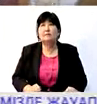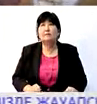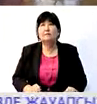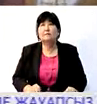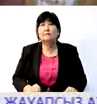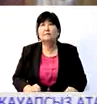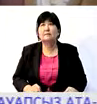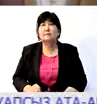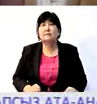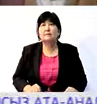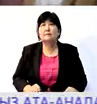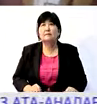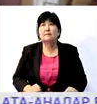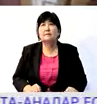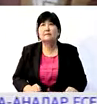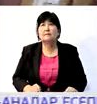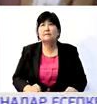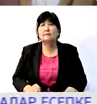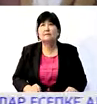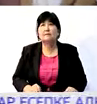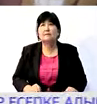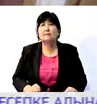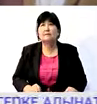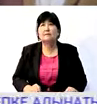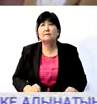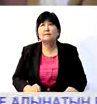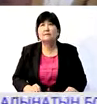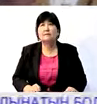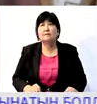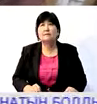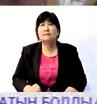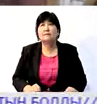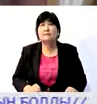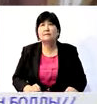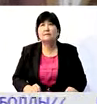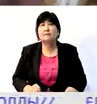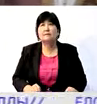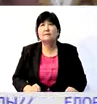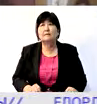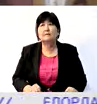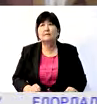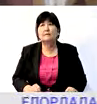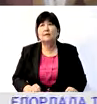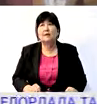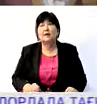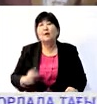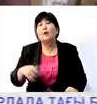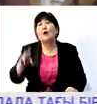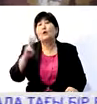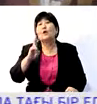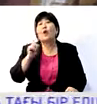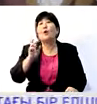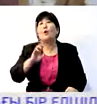Нұрлан Мырзаның қолтаңбасы алуда. Сіздерге құттықтаймыз, мінекей. Осы қабырға Нұрлан